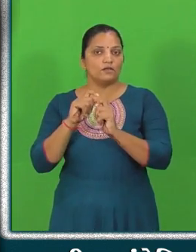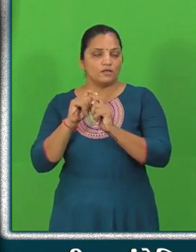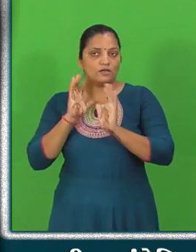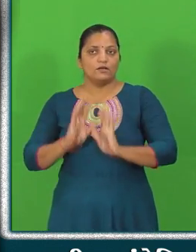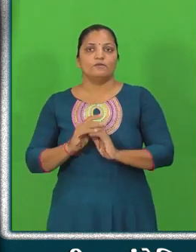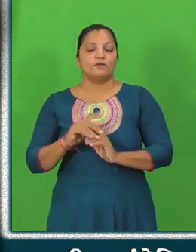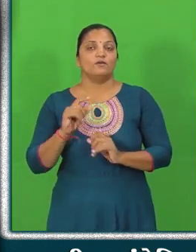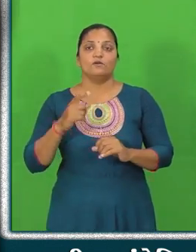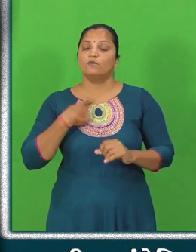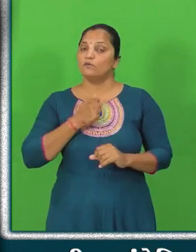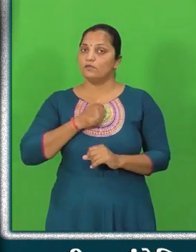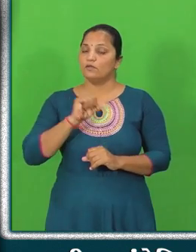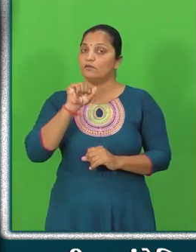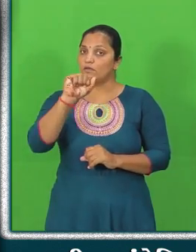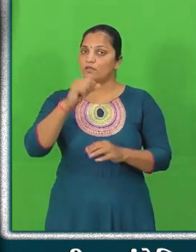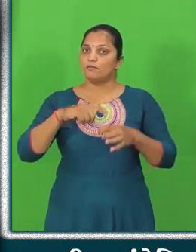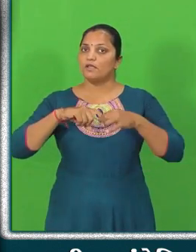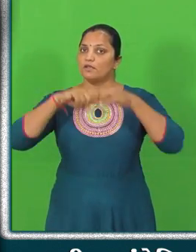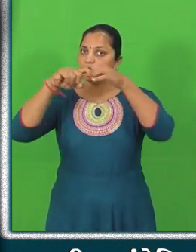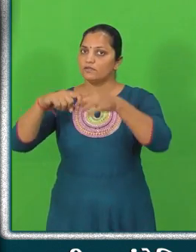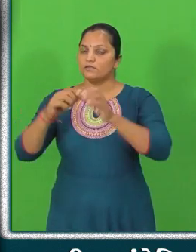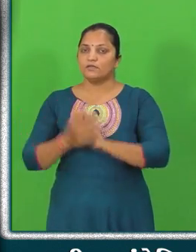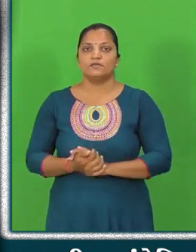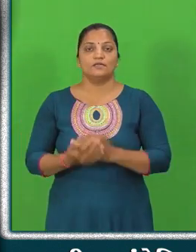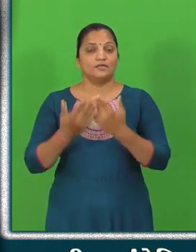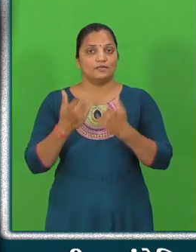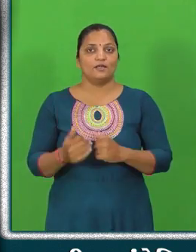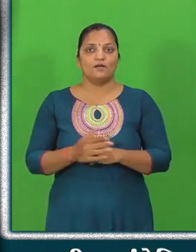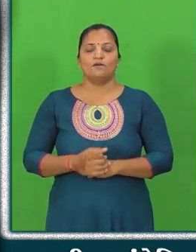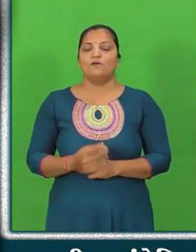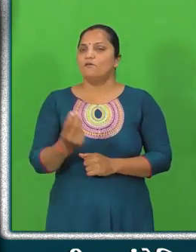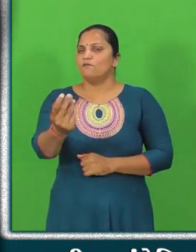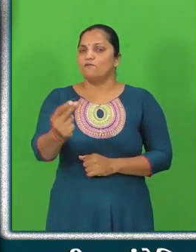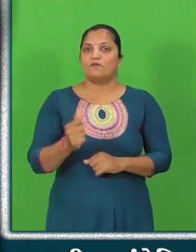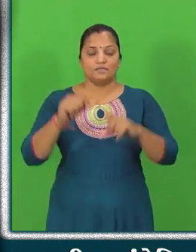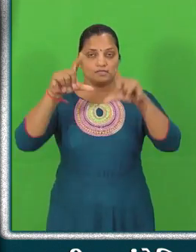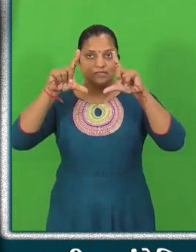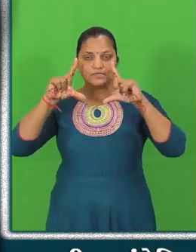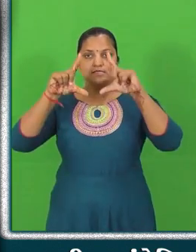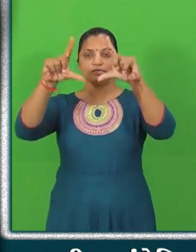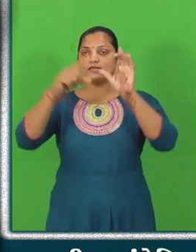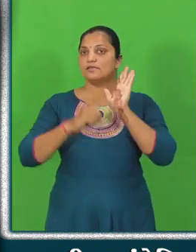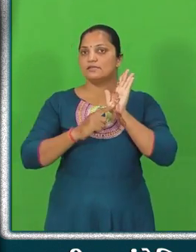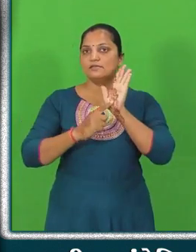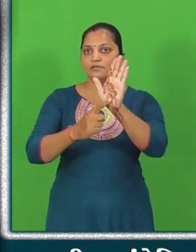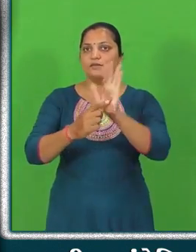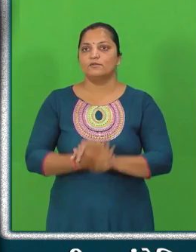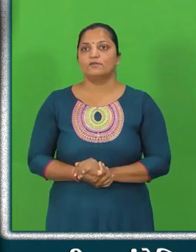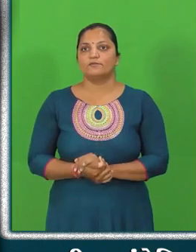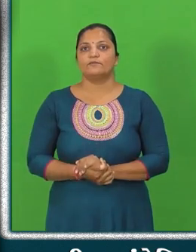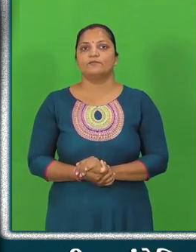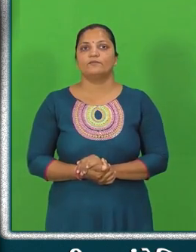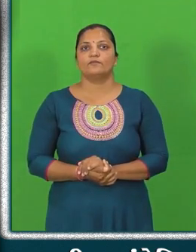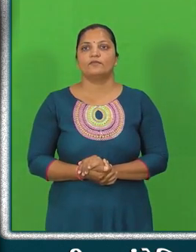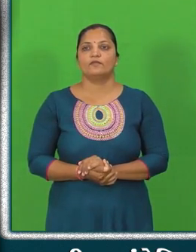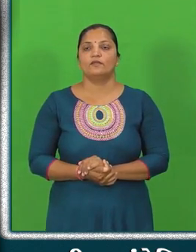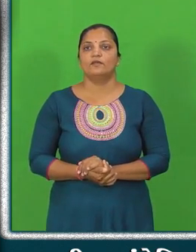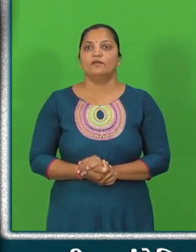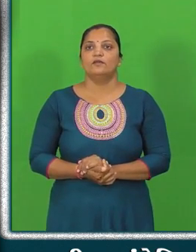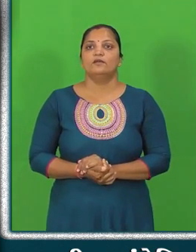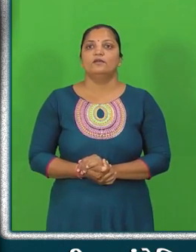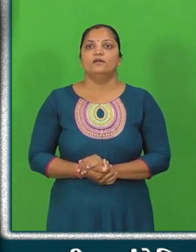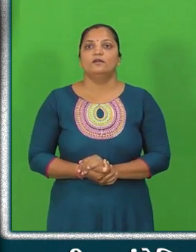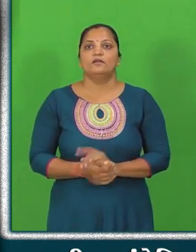હું તમને પ્રશ્ન પૂછું છું। પહેલો પ્રશ્ન ઝડપથી તમારી સ્ક્રીન સામે છે। સુમતિ શાળા